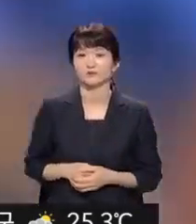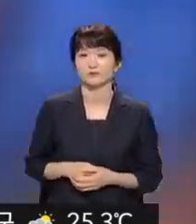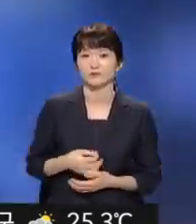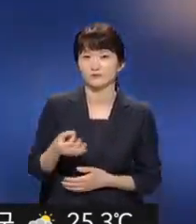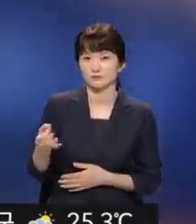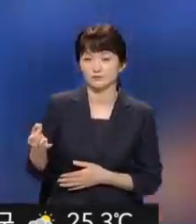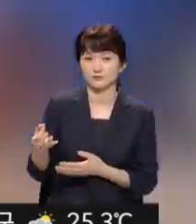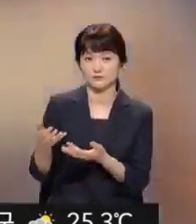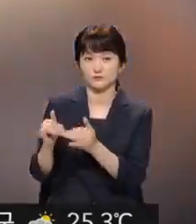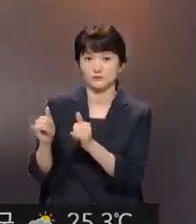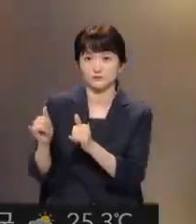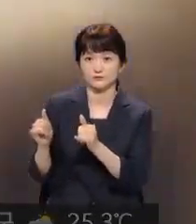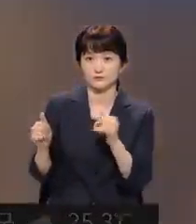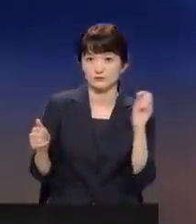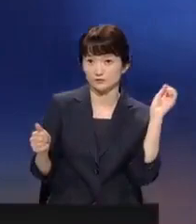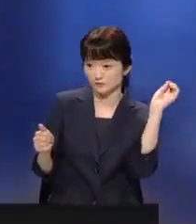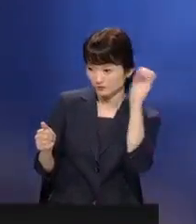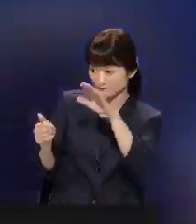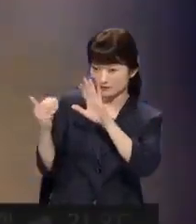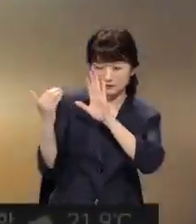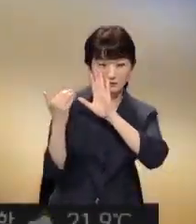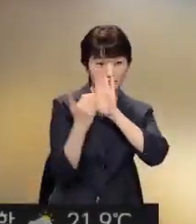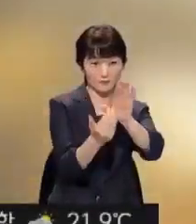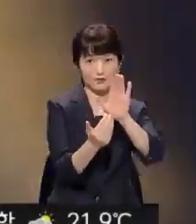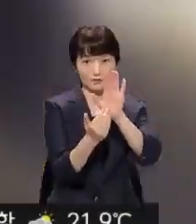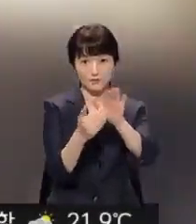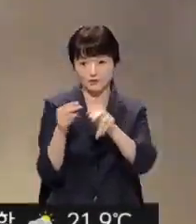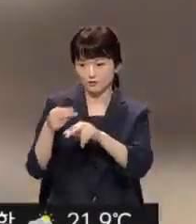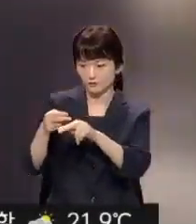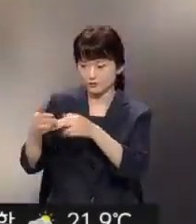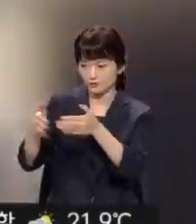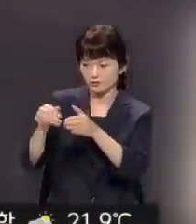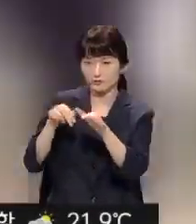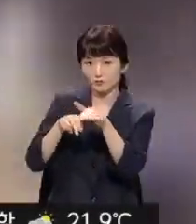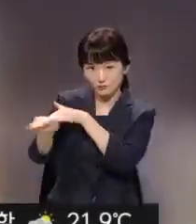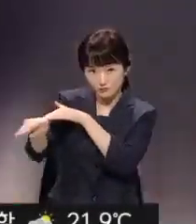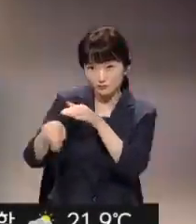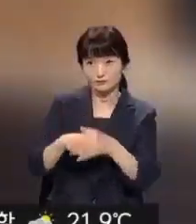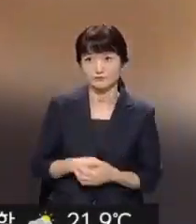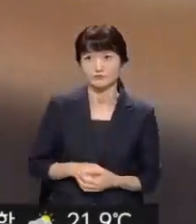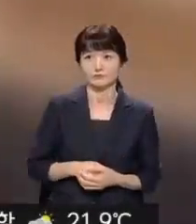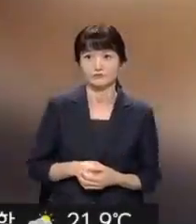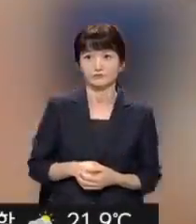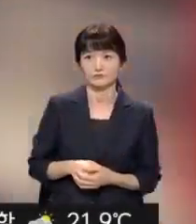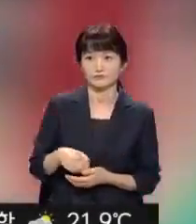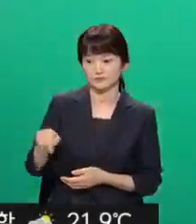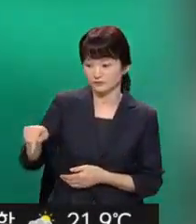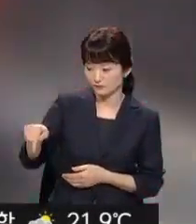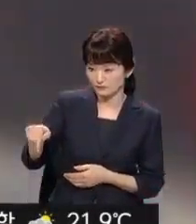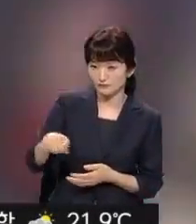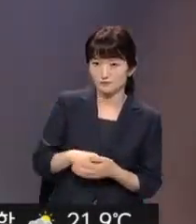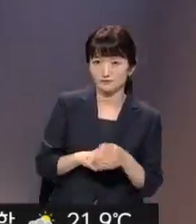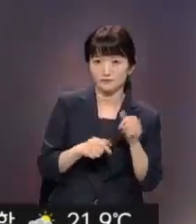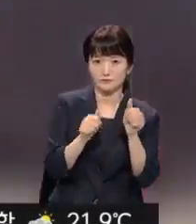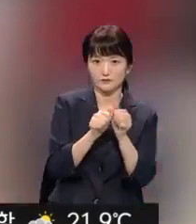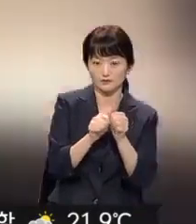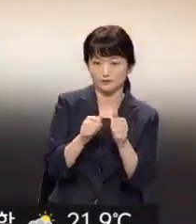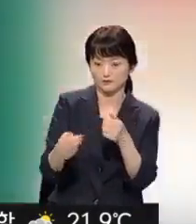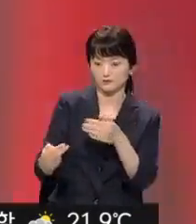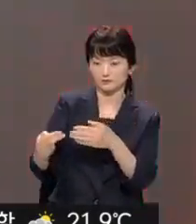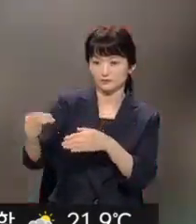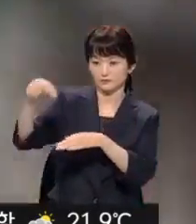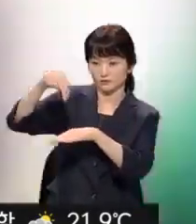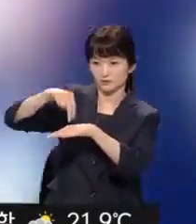있던 직원들은 날아오는 물건들을 막으면서 주방으로 도망갑니다. 그 사이 텅 빈 계산대 위로 한 남성이 올라갑니다.